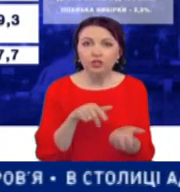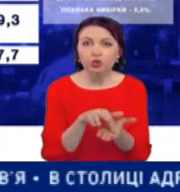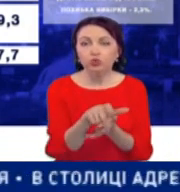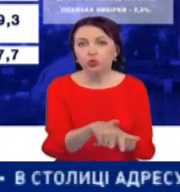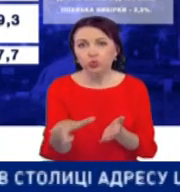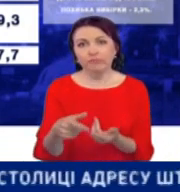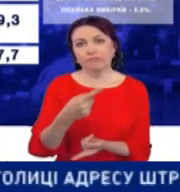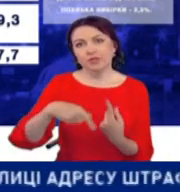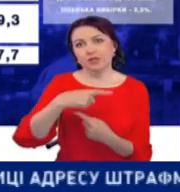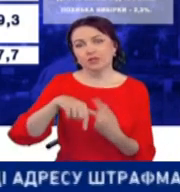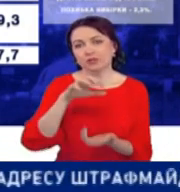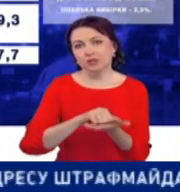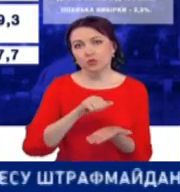бізнесу.